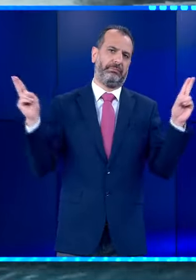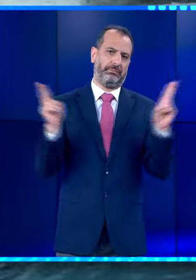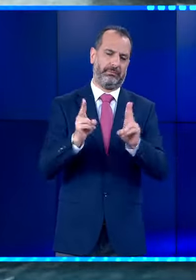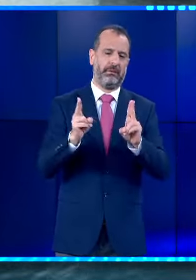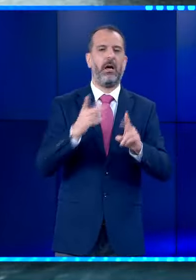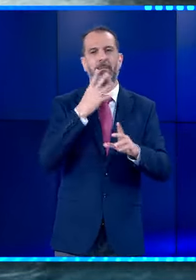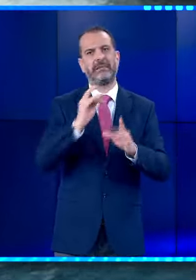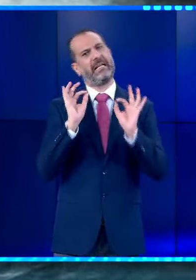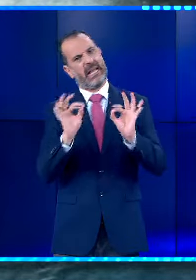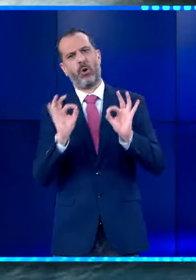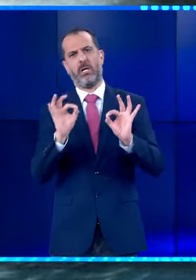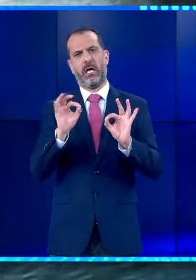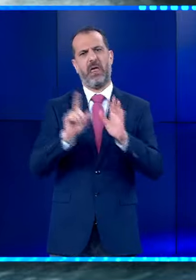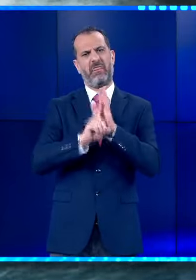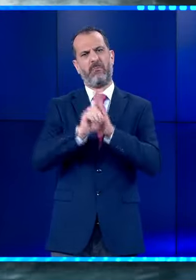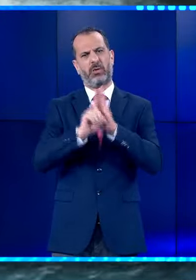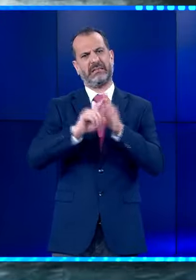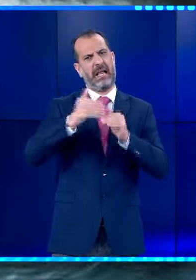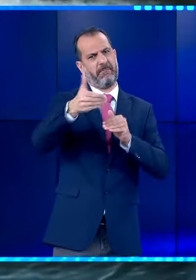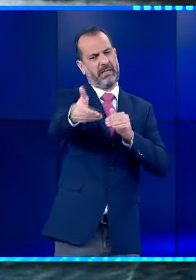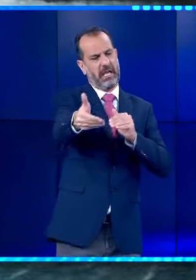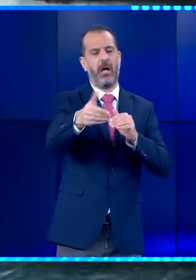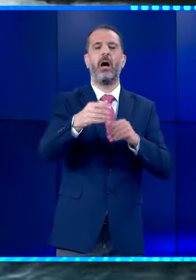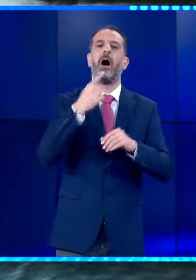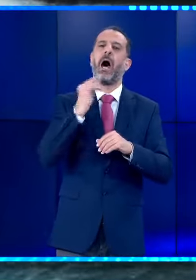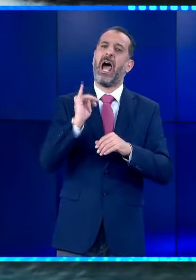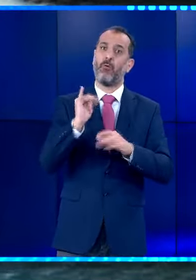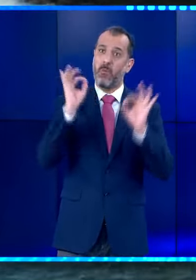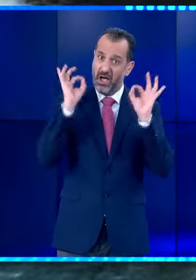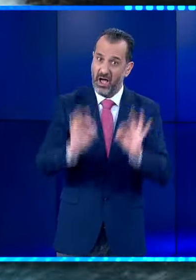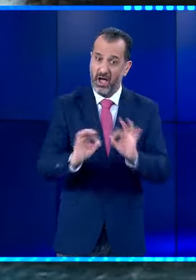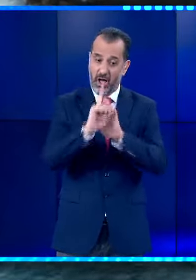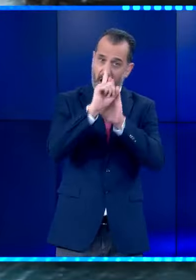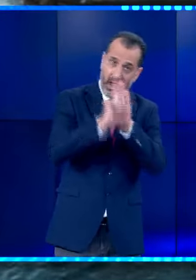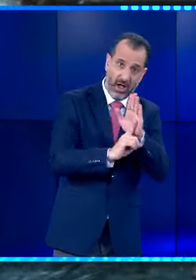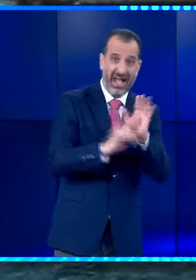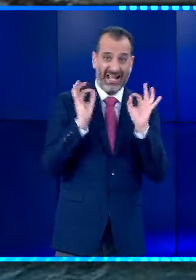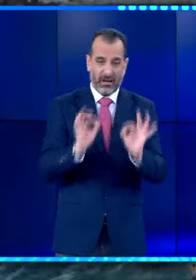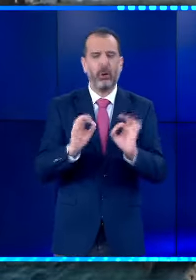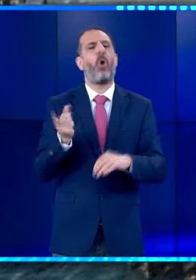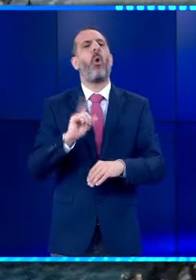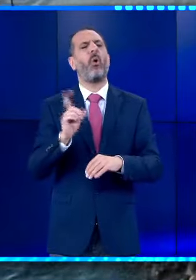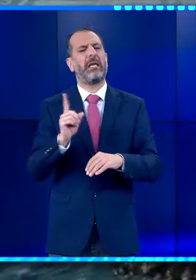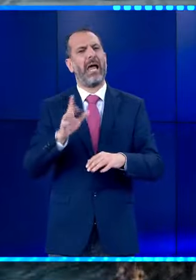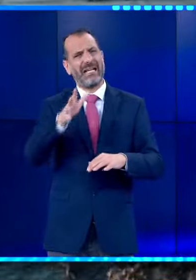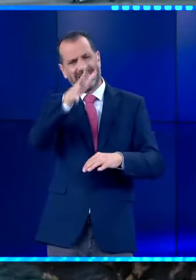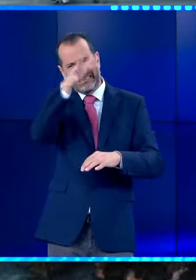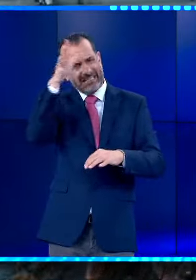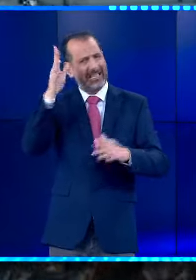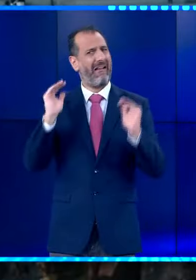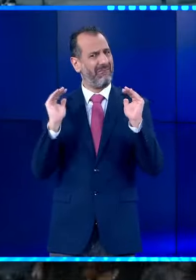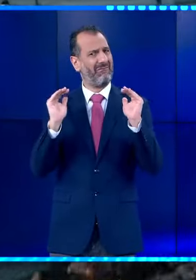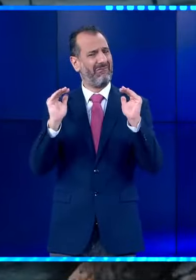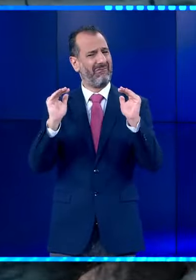Σε κανονικά για την εποχή επίπεδα να φανταστώ. Όχι απόλυτα, γιατί θα κρατήσει, δηλαδή ο ζεστός καιρός θα